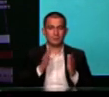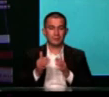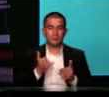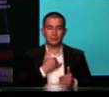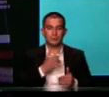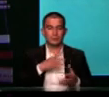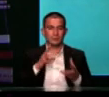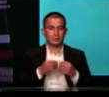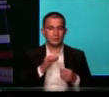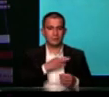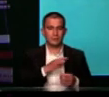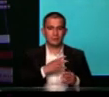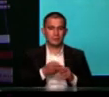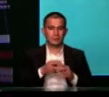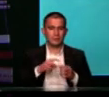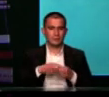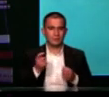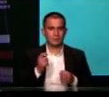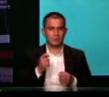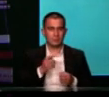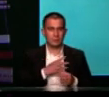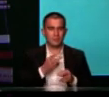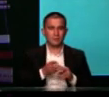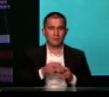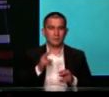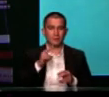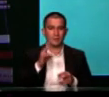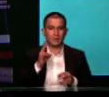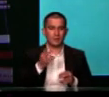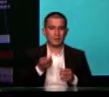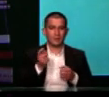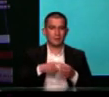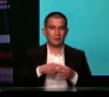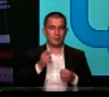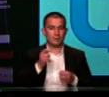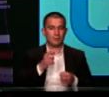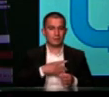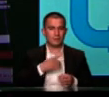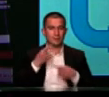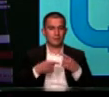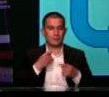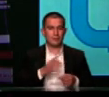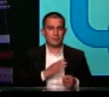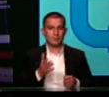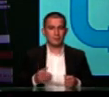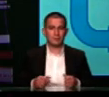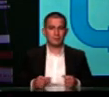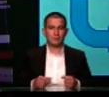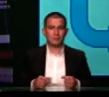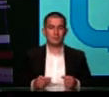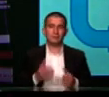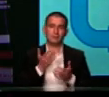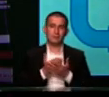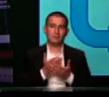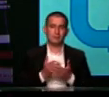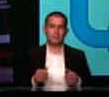bizga ochiq kalit y n va d n yopiq kalitlar hosil qilgan edik. Misol